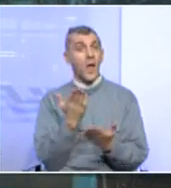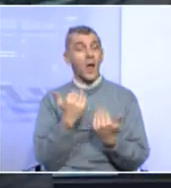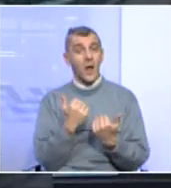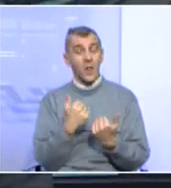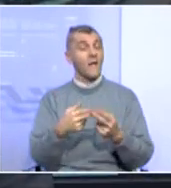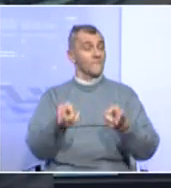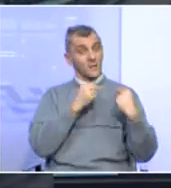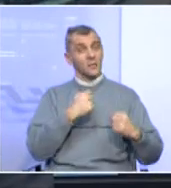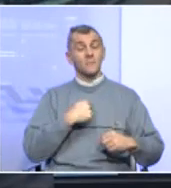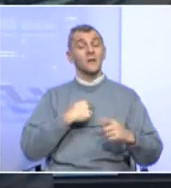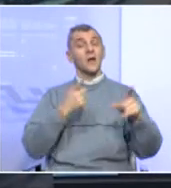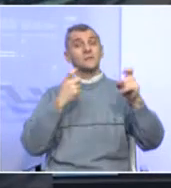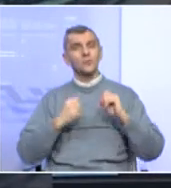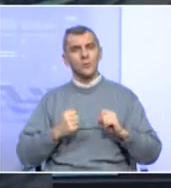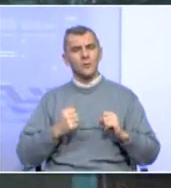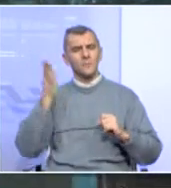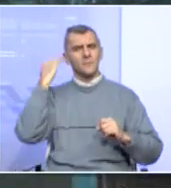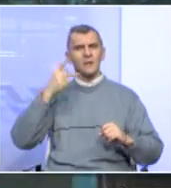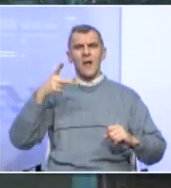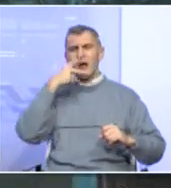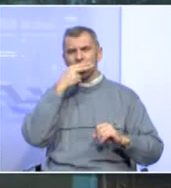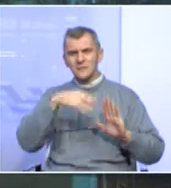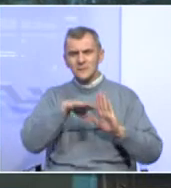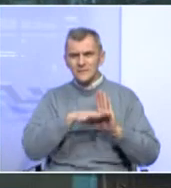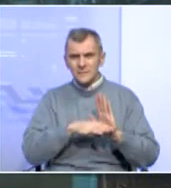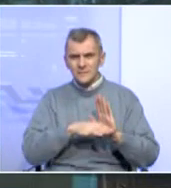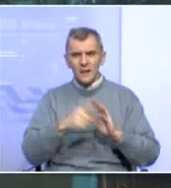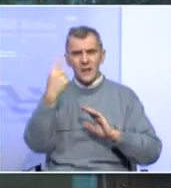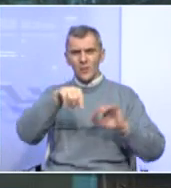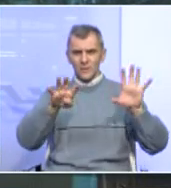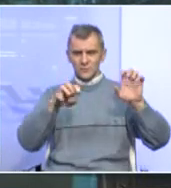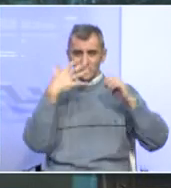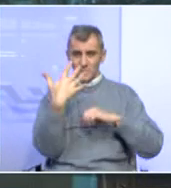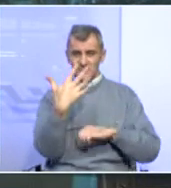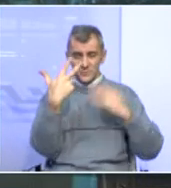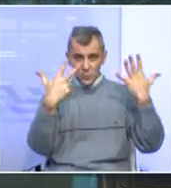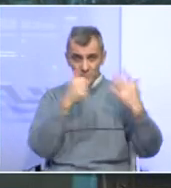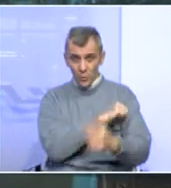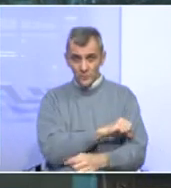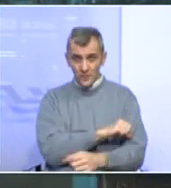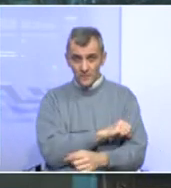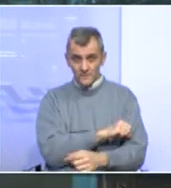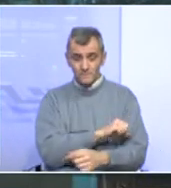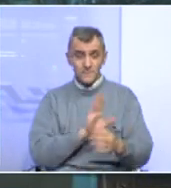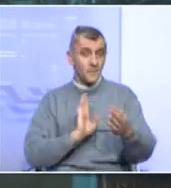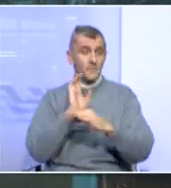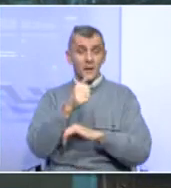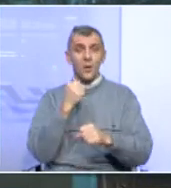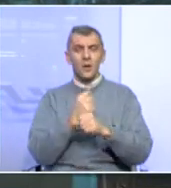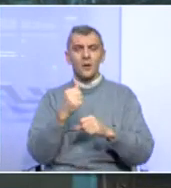istoriju. Od Ramazanskog zakonika iz 1858. godine preko gruntovničkog